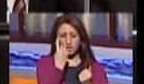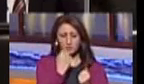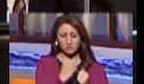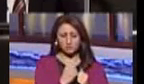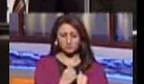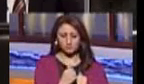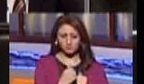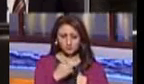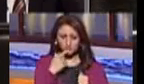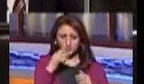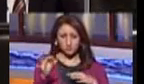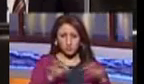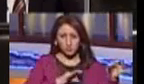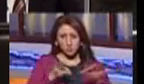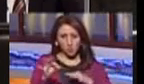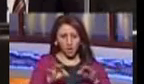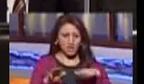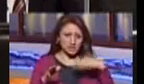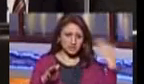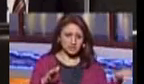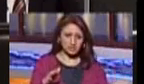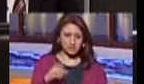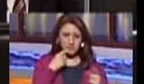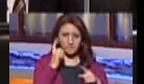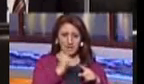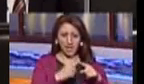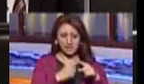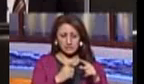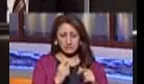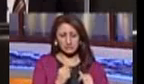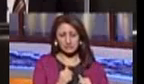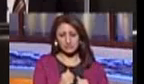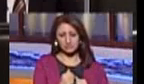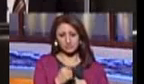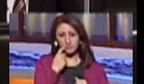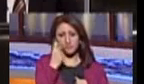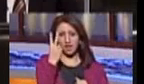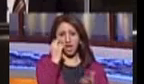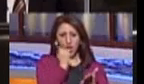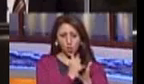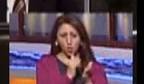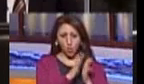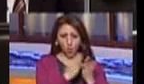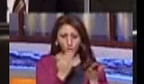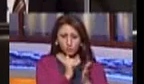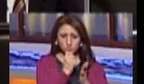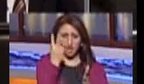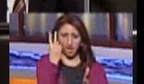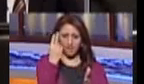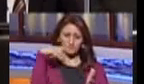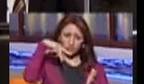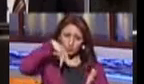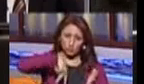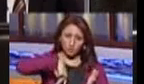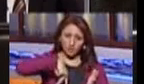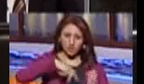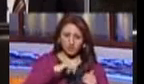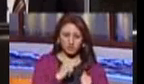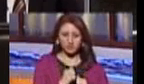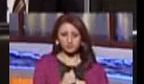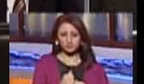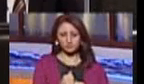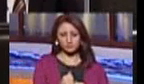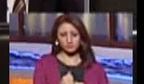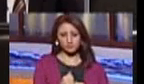فموكلي المهندس رشيد قرر لي أنه هذه الرخصة صدرت 2008، ومن الشرط الجوهري لهذه الرخصة